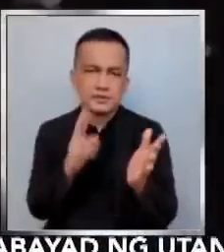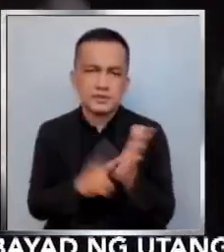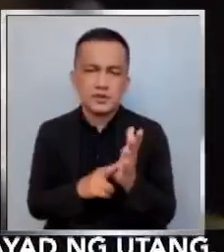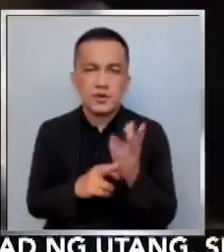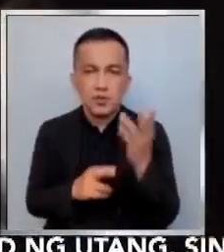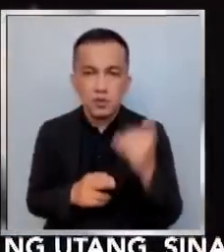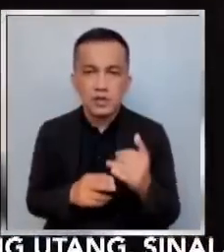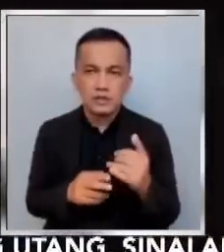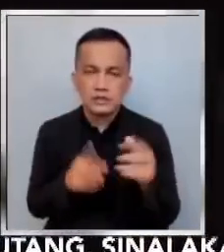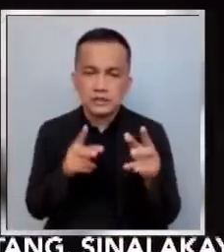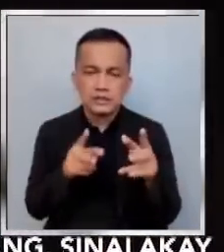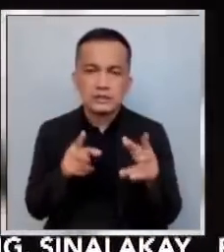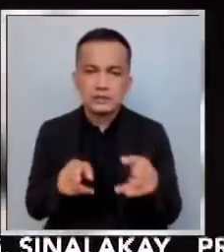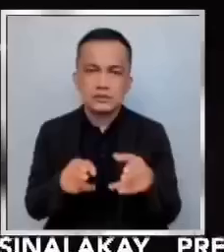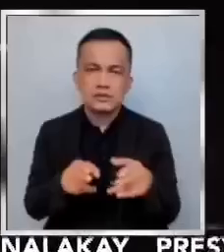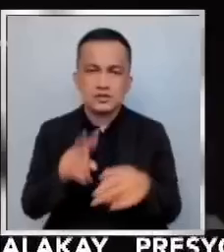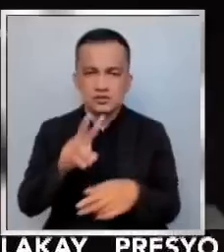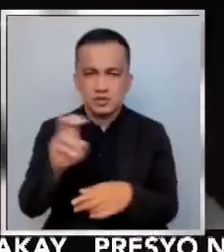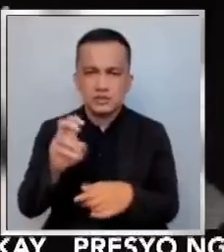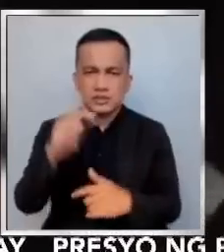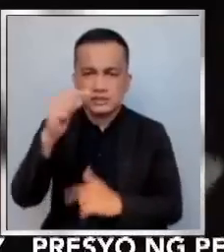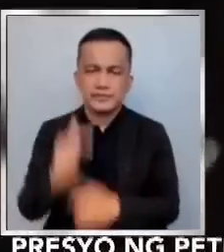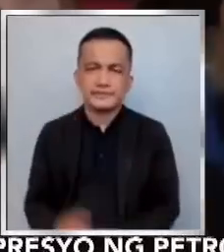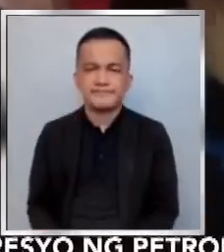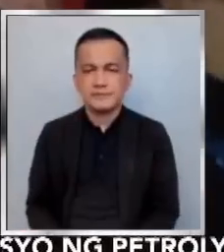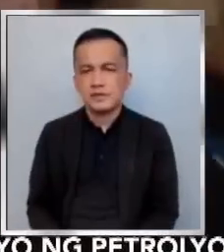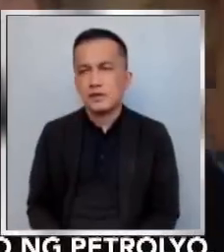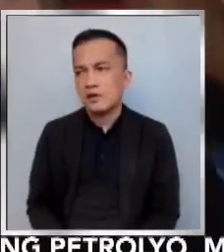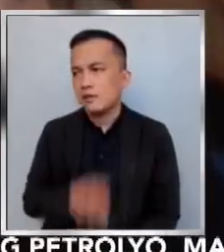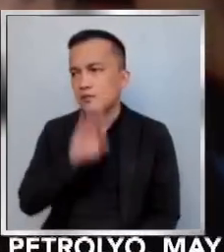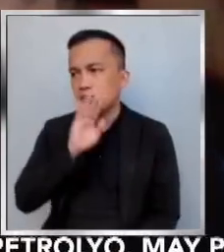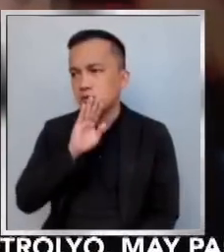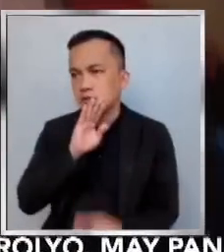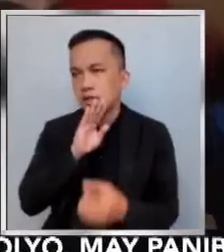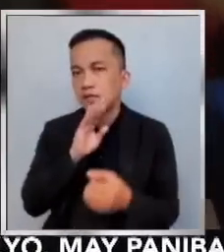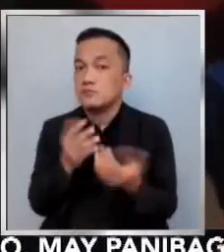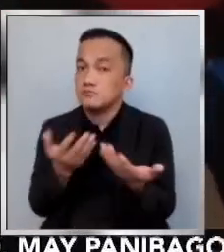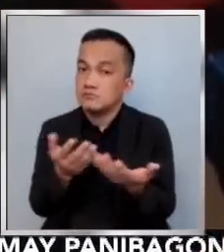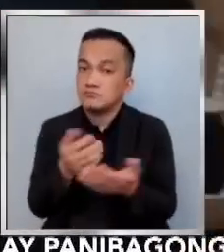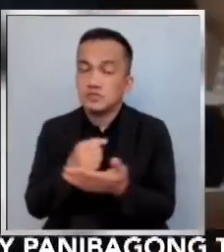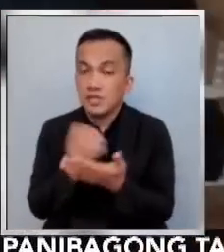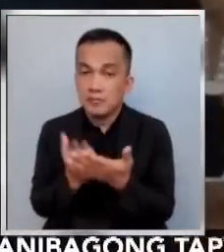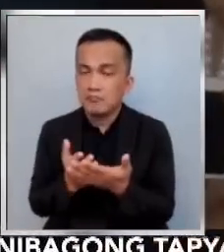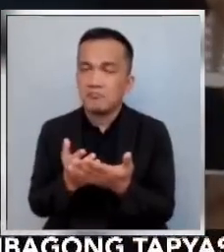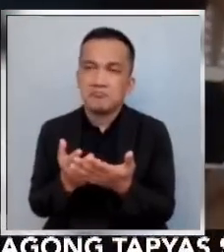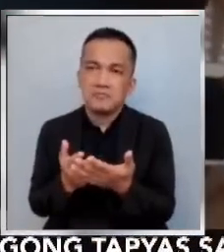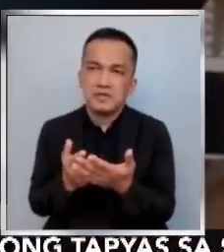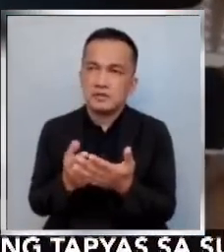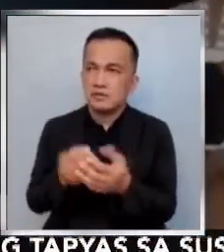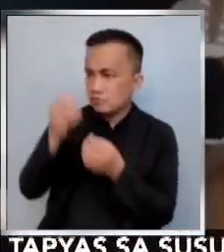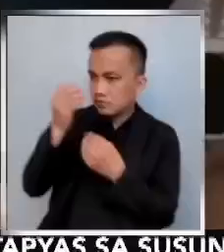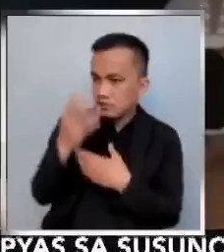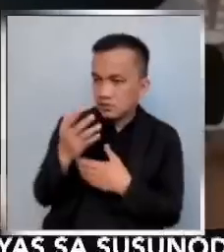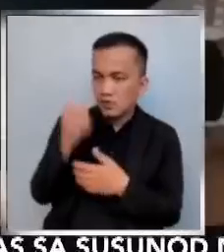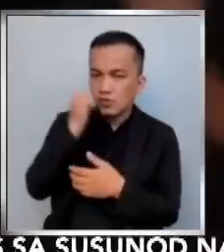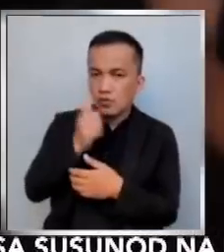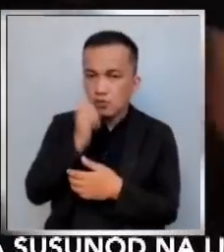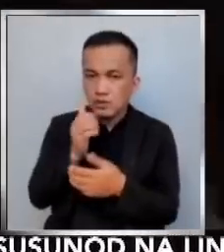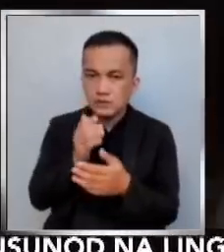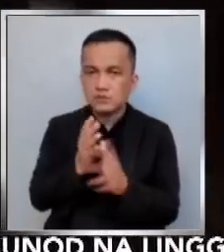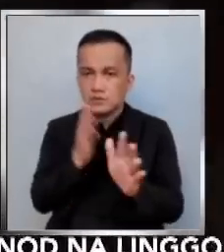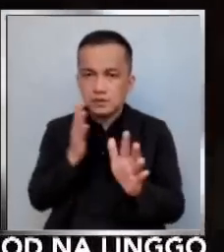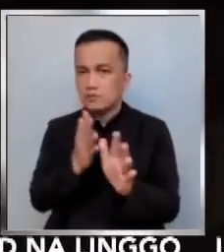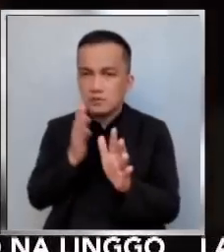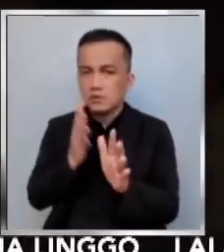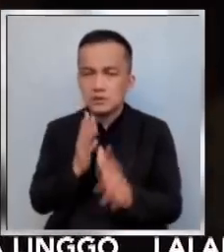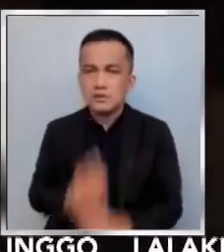cut-off na hanggang 200 lang. Dismayado tuloy ang ilan. Hindi man lang daw sila sinabihan kahit araw-araw sila pumipila. Ayon